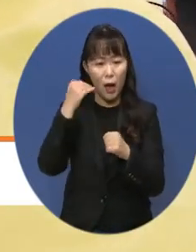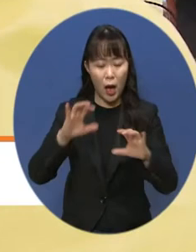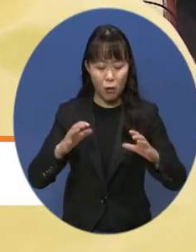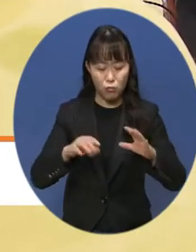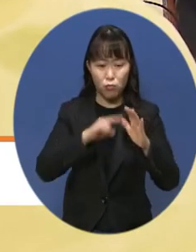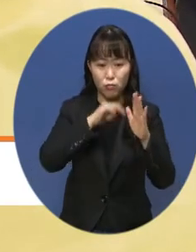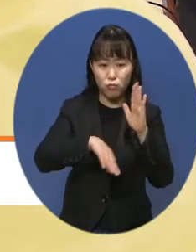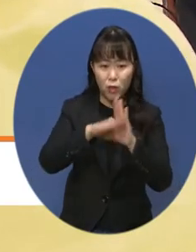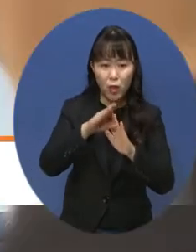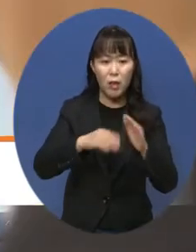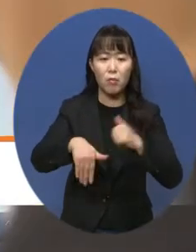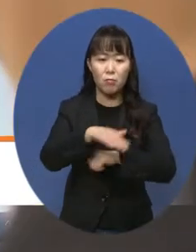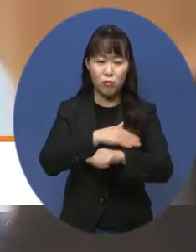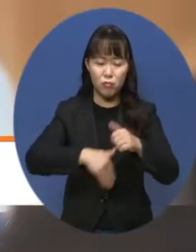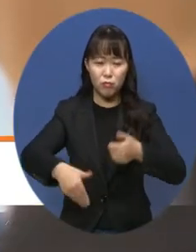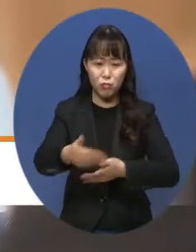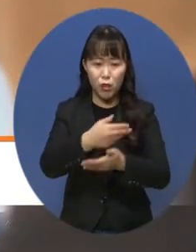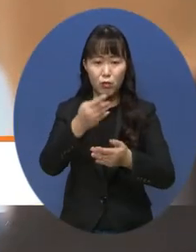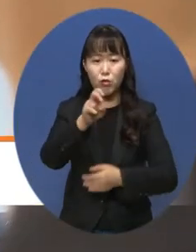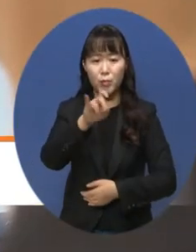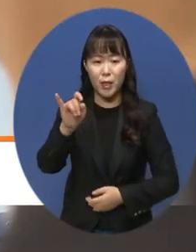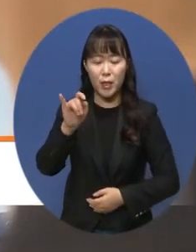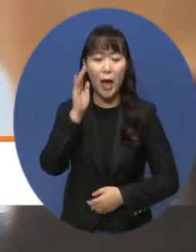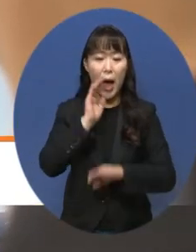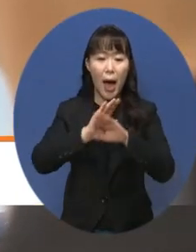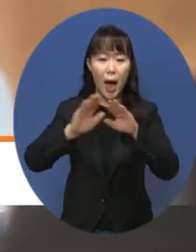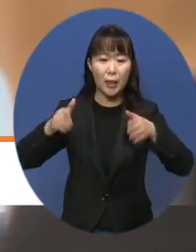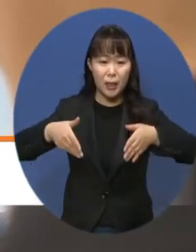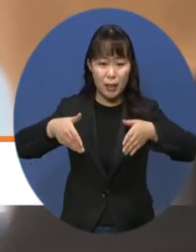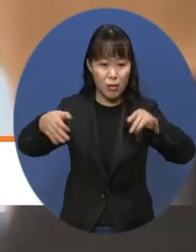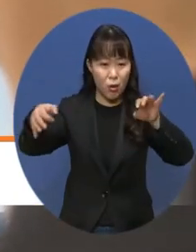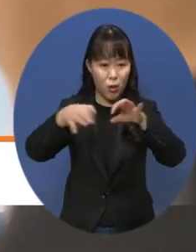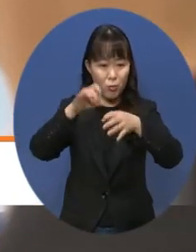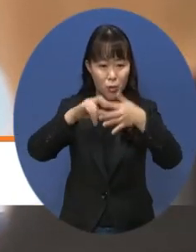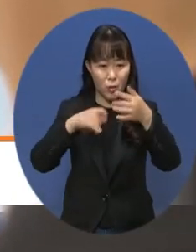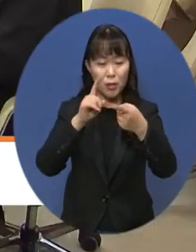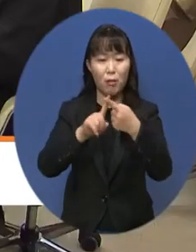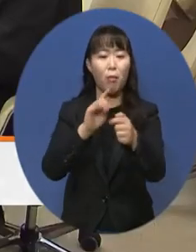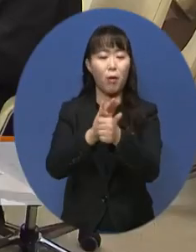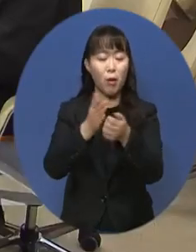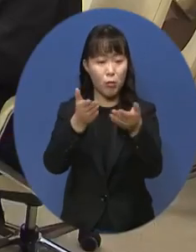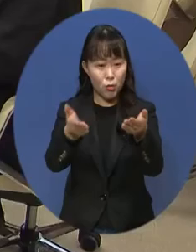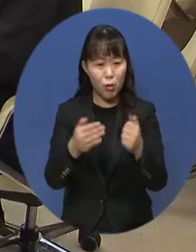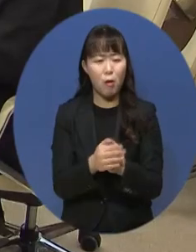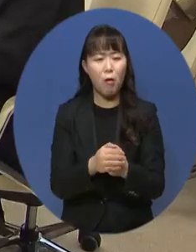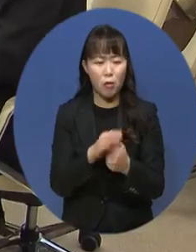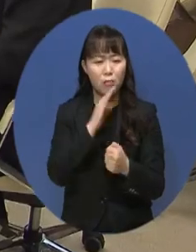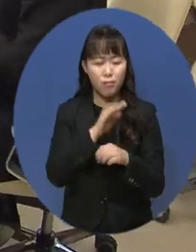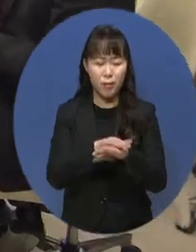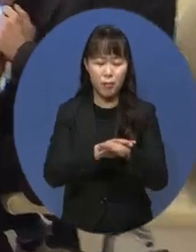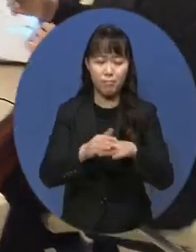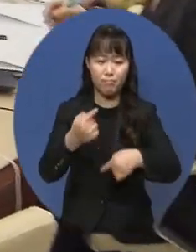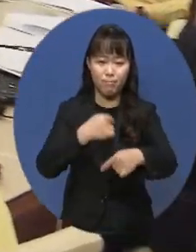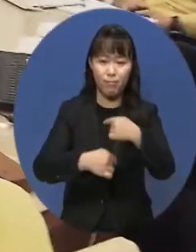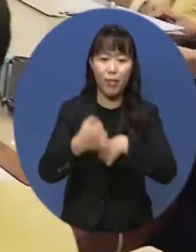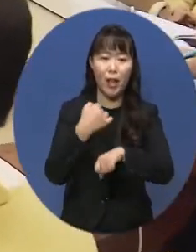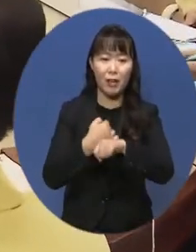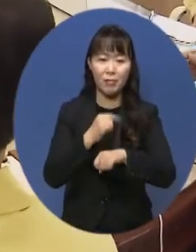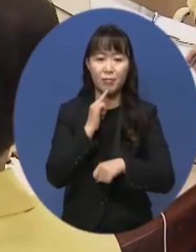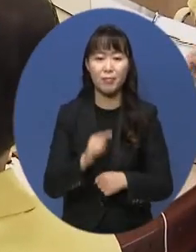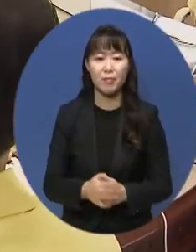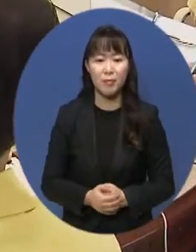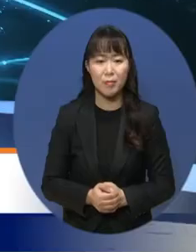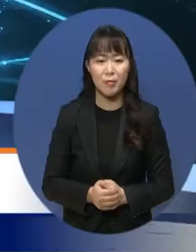생태교류 협력 사업인 루미 하늘길 연결 프로젝트를 적극 지지하며 기꺼이 동참하겠다는 의지를